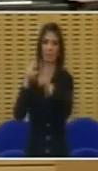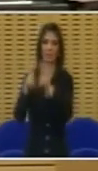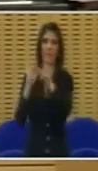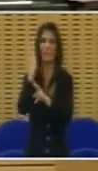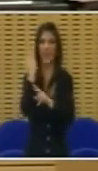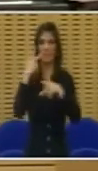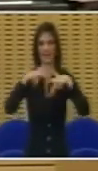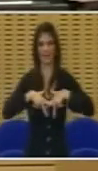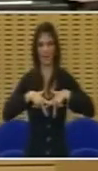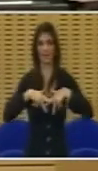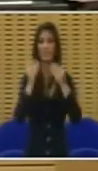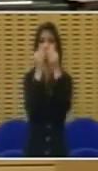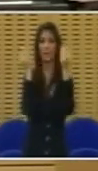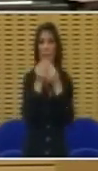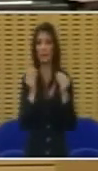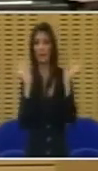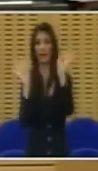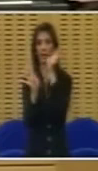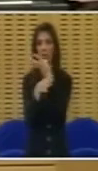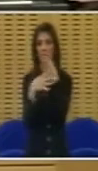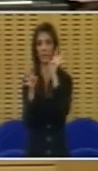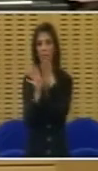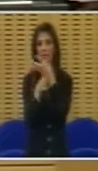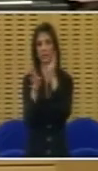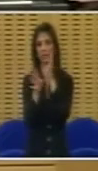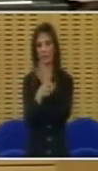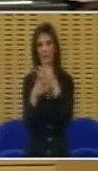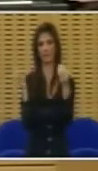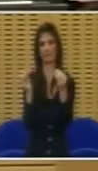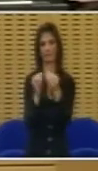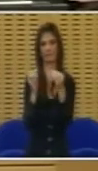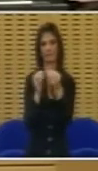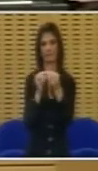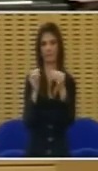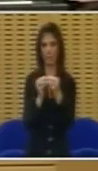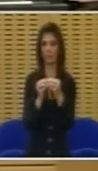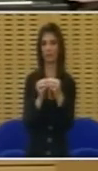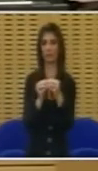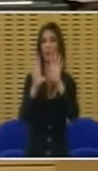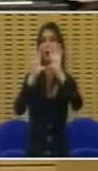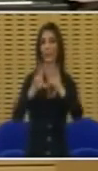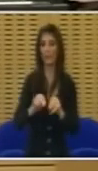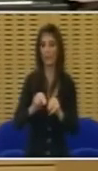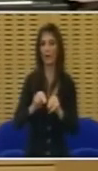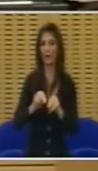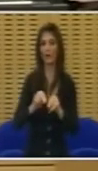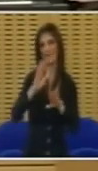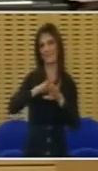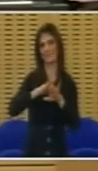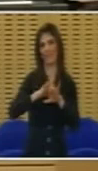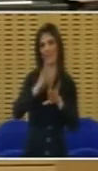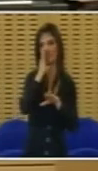αποπροσανατολίζοντας ταυτόχρονα σε σχέση με τη συγκατάθεση του Προέδρου για το κούρεμα καταθέσεων σε βάρος των Κυπρίων